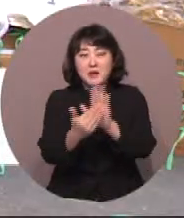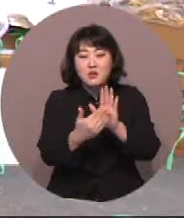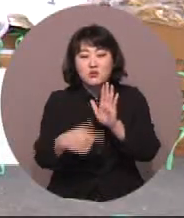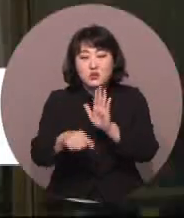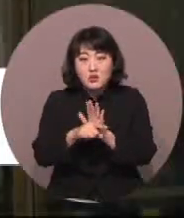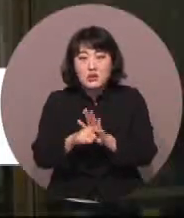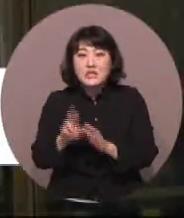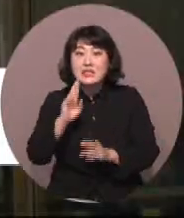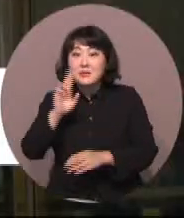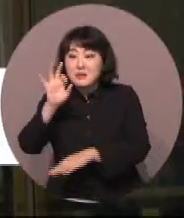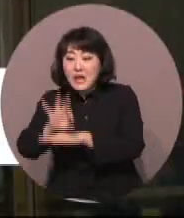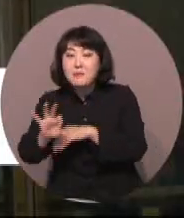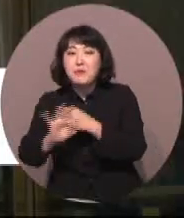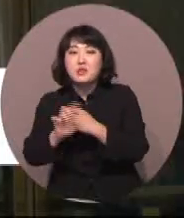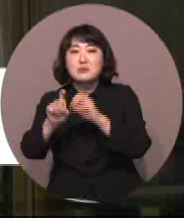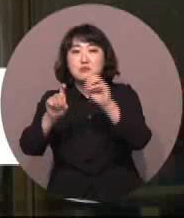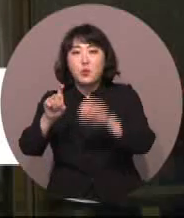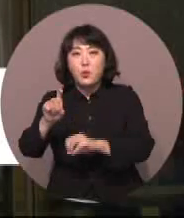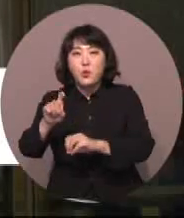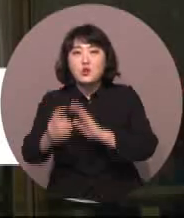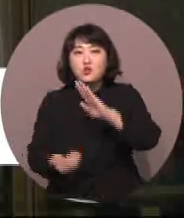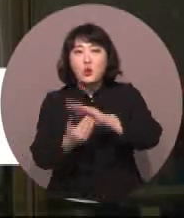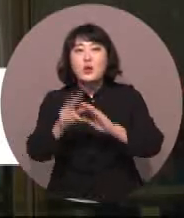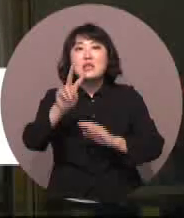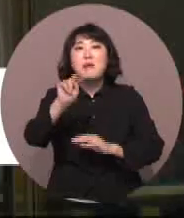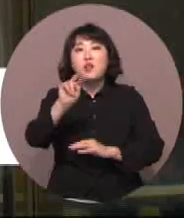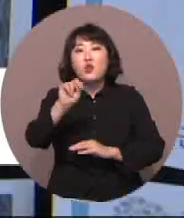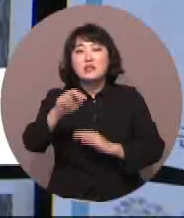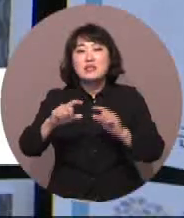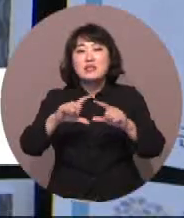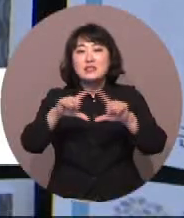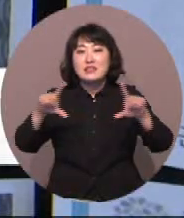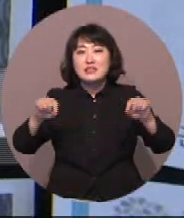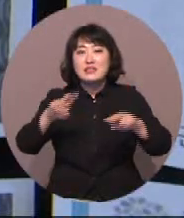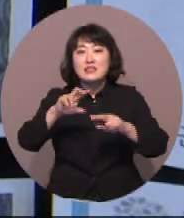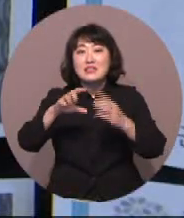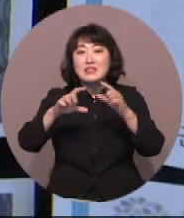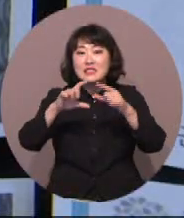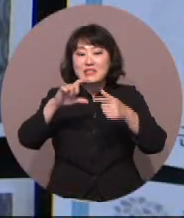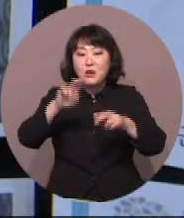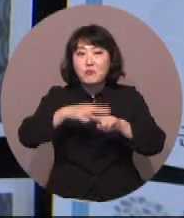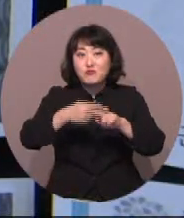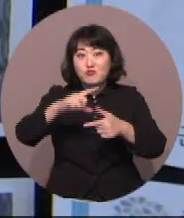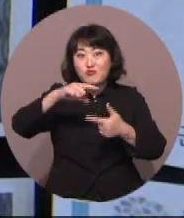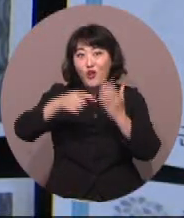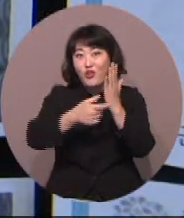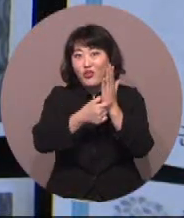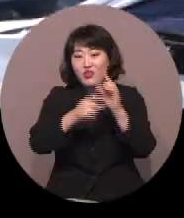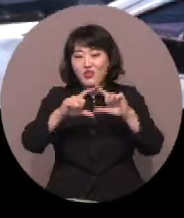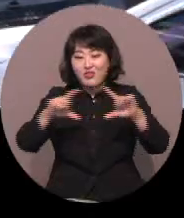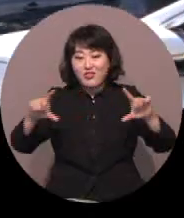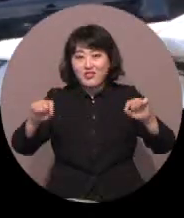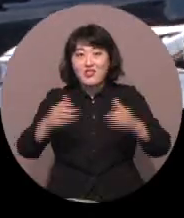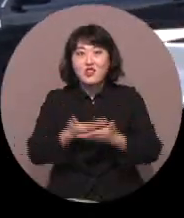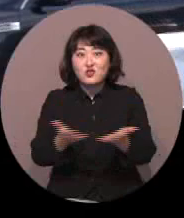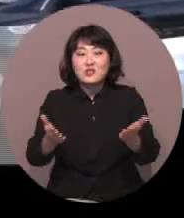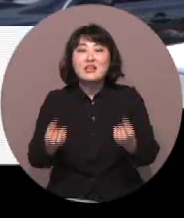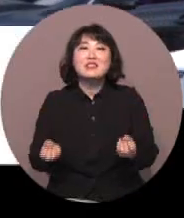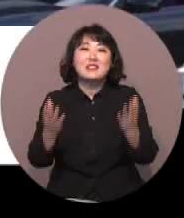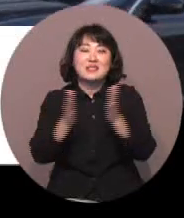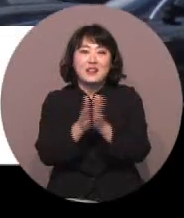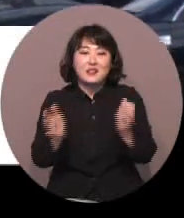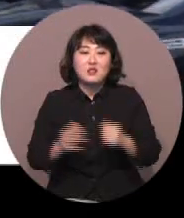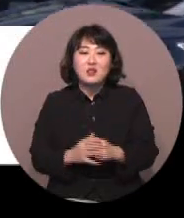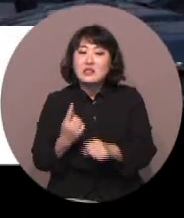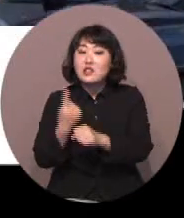인삼의 사면 10% 최대 2만원의 상품권으로 돌려주는 행사도 다시 등장했습니다 강연도 여 2편의